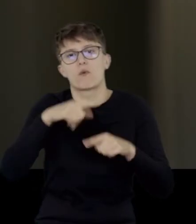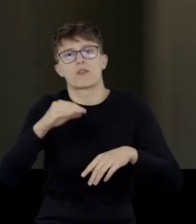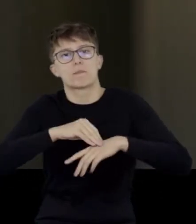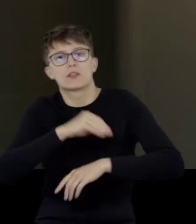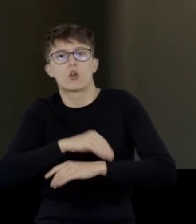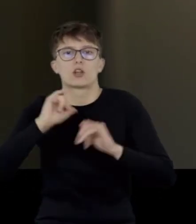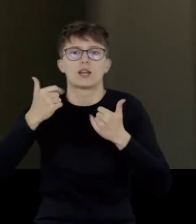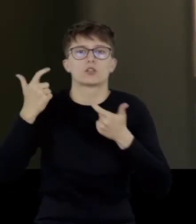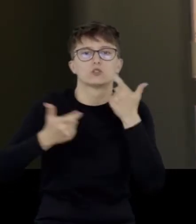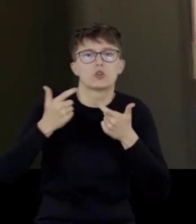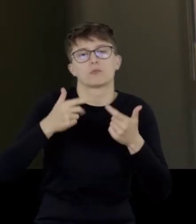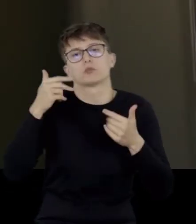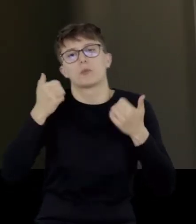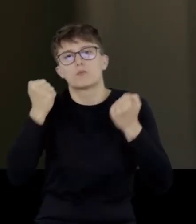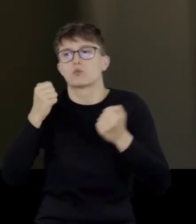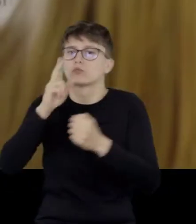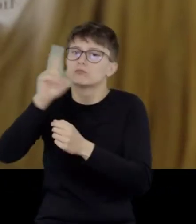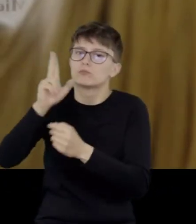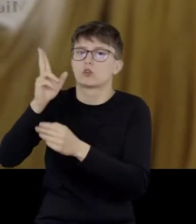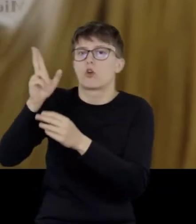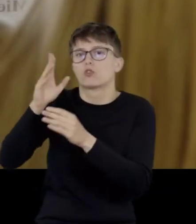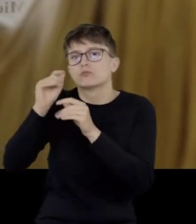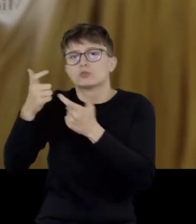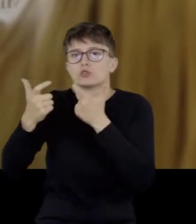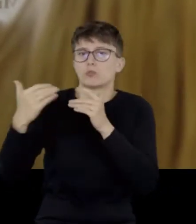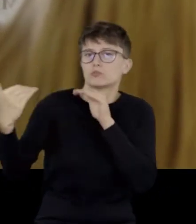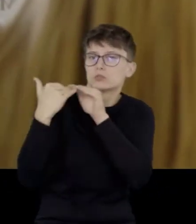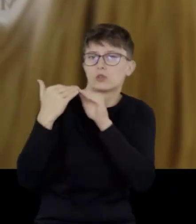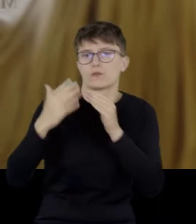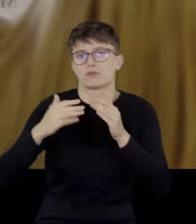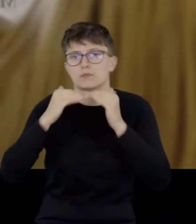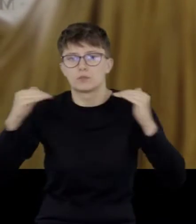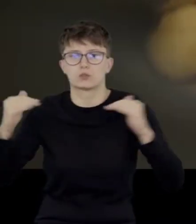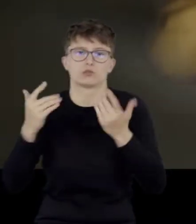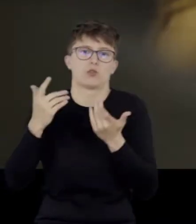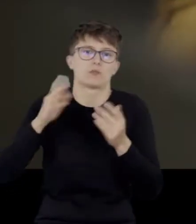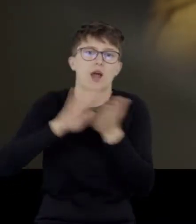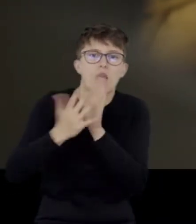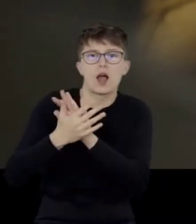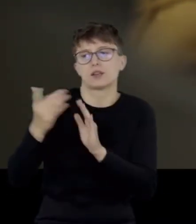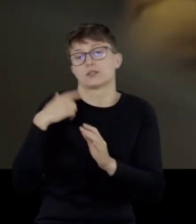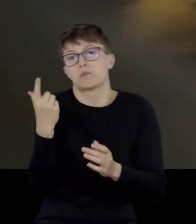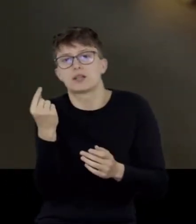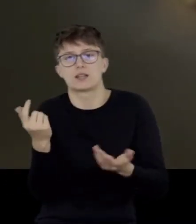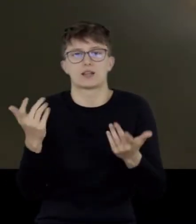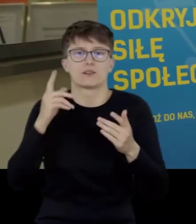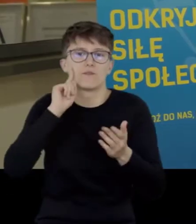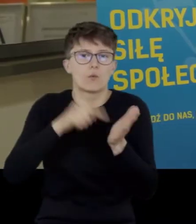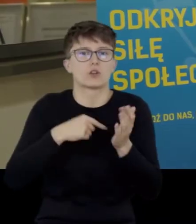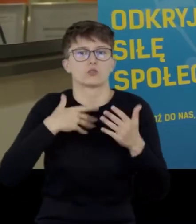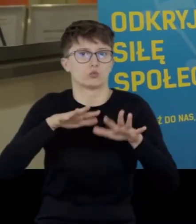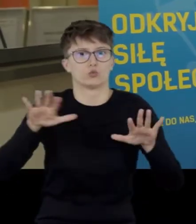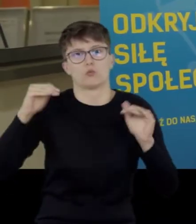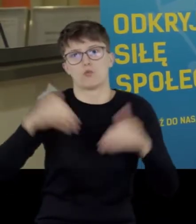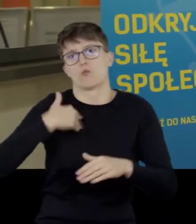odpowiednia metodologia, żeby móc coś wymóc na kimś, będąc z nim na równej pozycji. Dzięki tym relacjom partnerskim